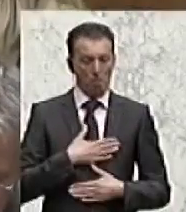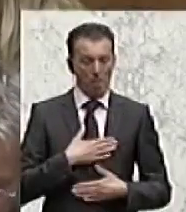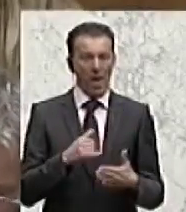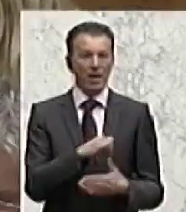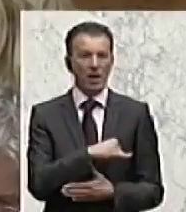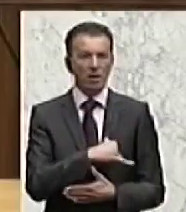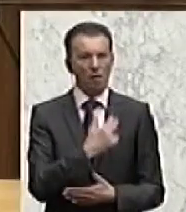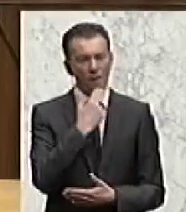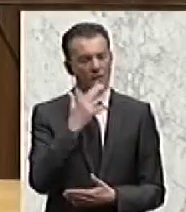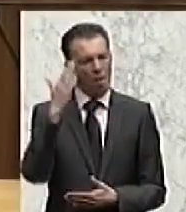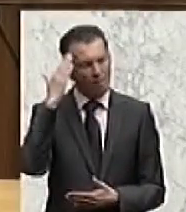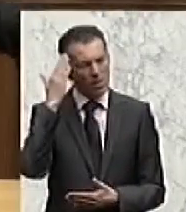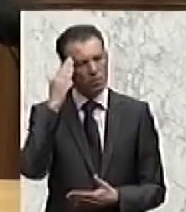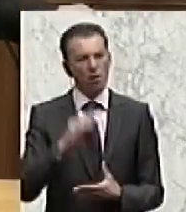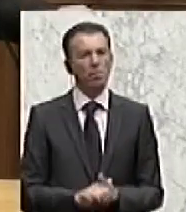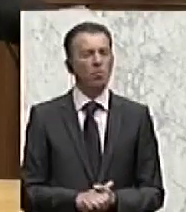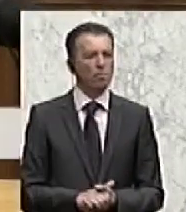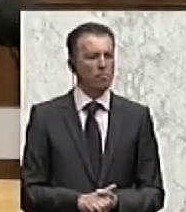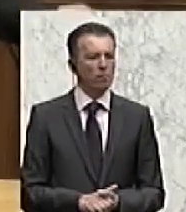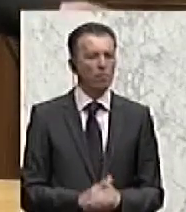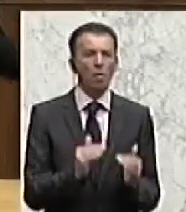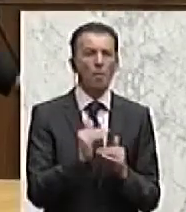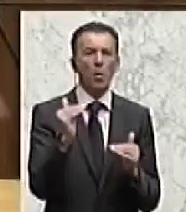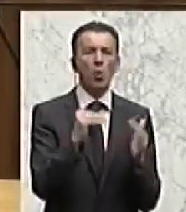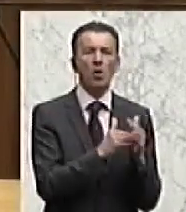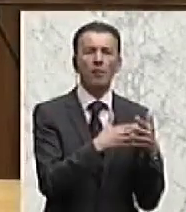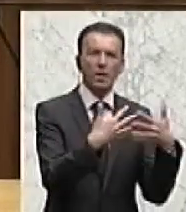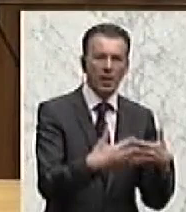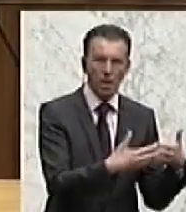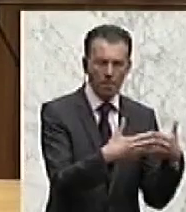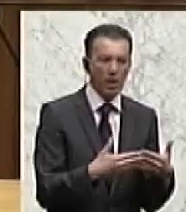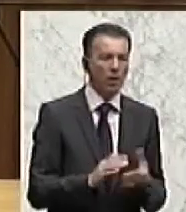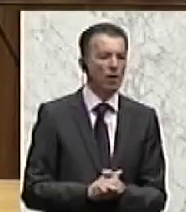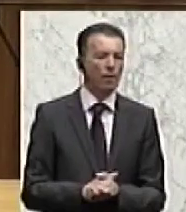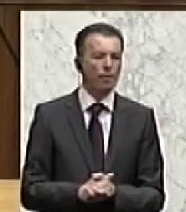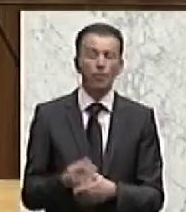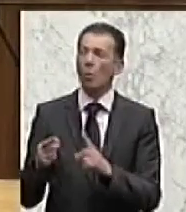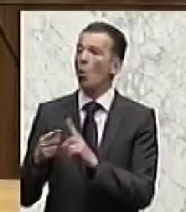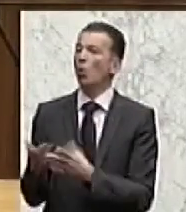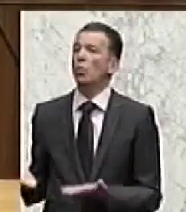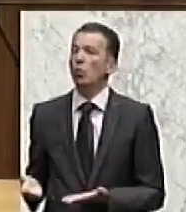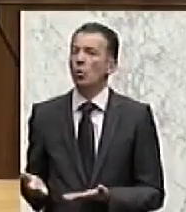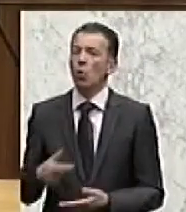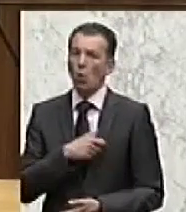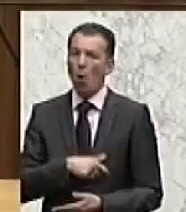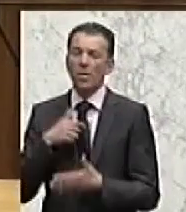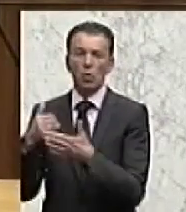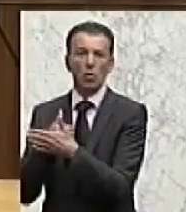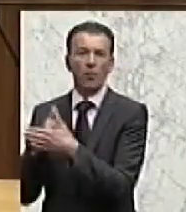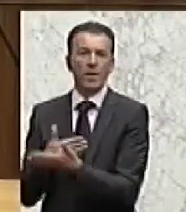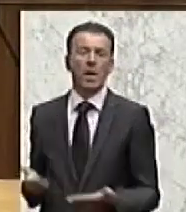erfahren, inwieweit hier Behördenvertreter in Amerika auf der einen Seite und auf der anderen Seite Kommissionsvertreter